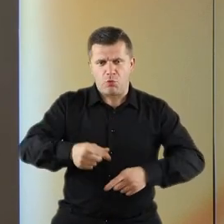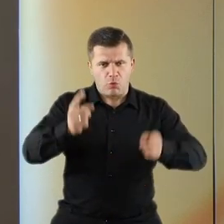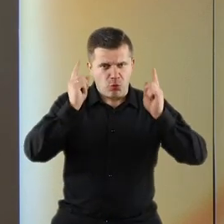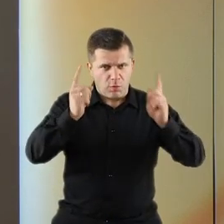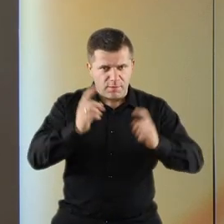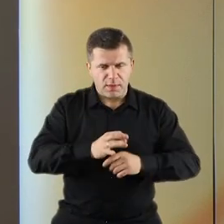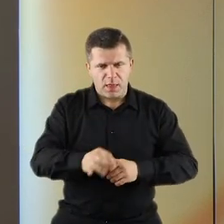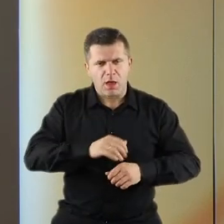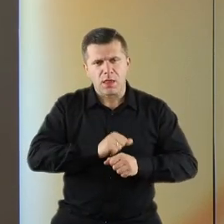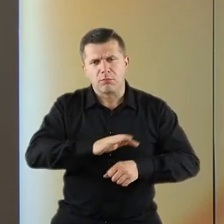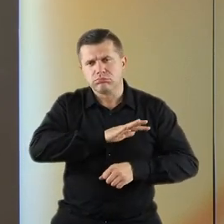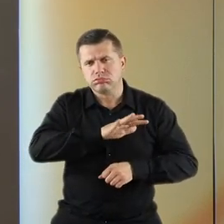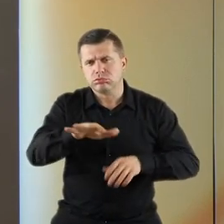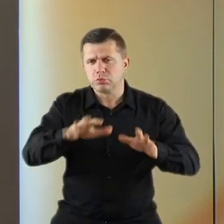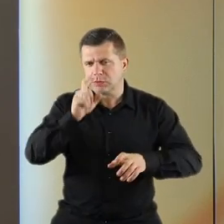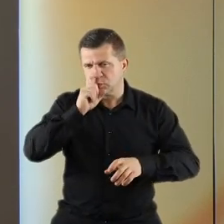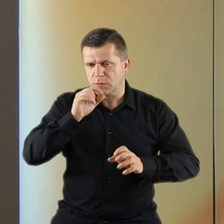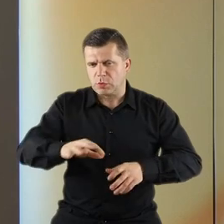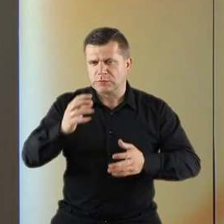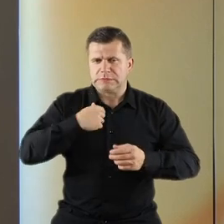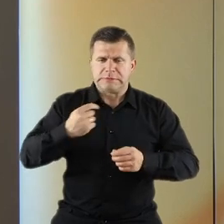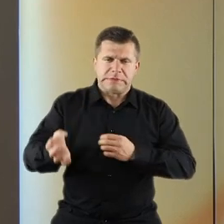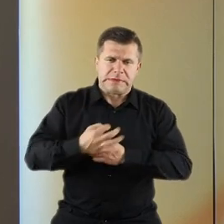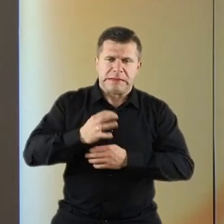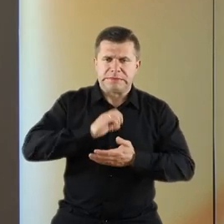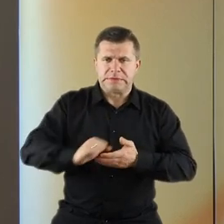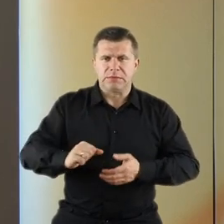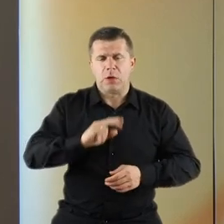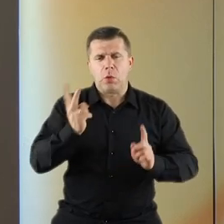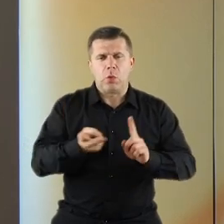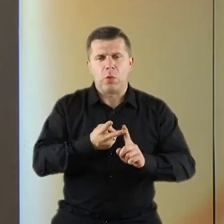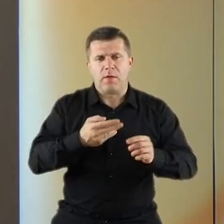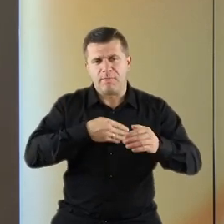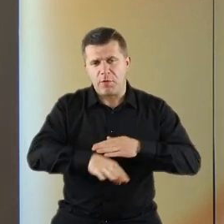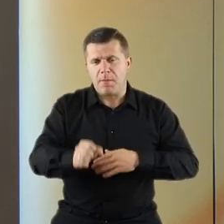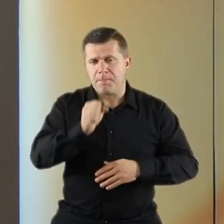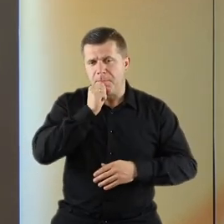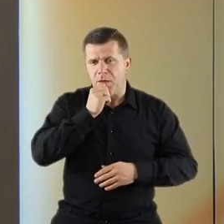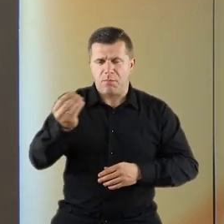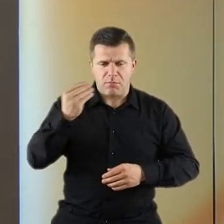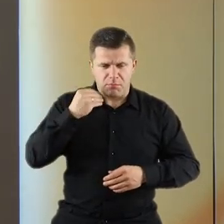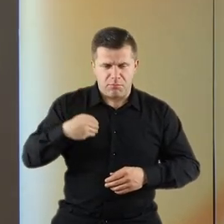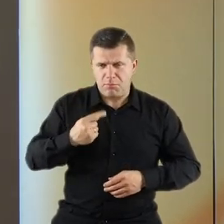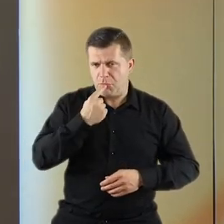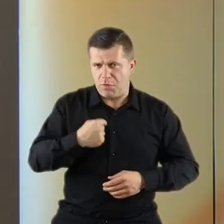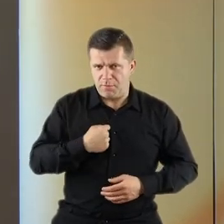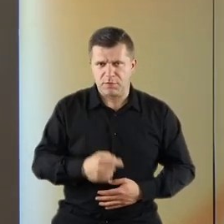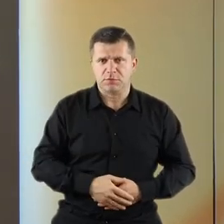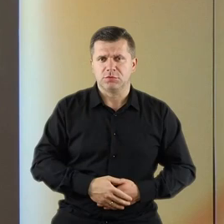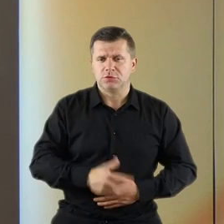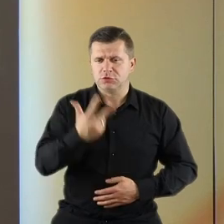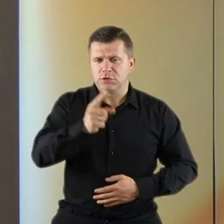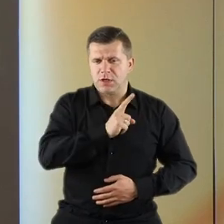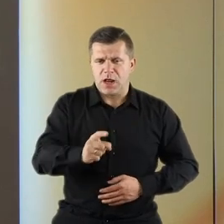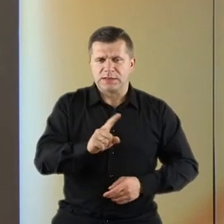teraz rozmaite złe może mnie podjedź to za drugim razem jak mi też przyszło wychodzić to babka naraz do mnie podskoczyła trzy znaki